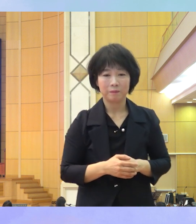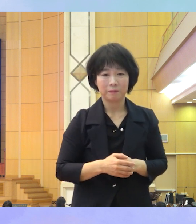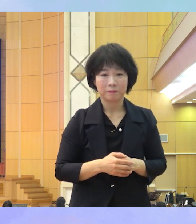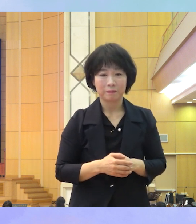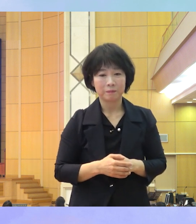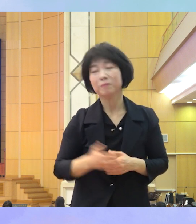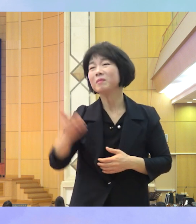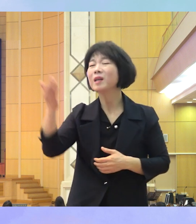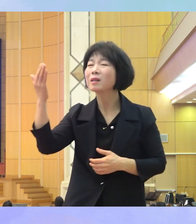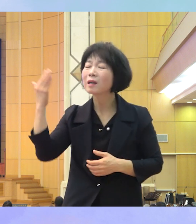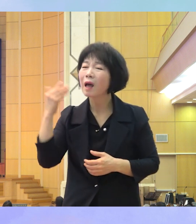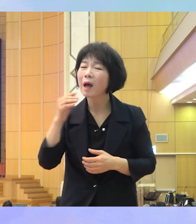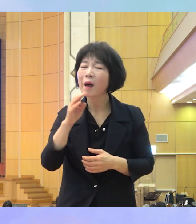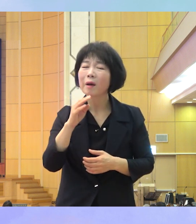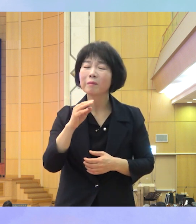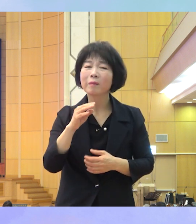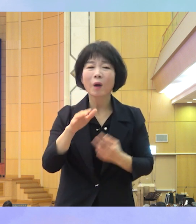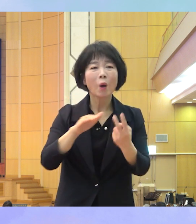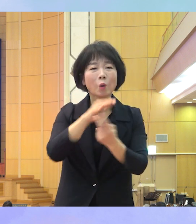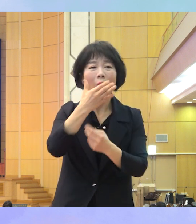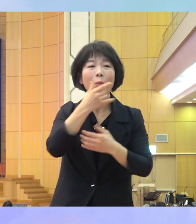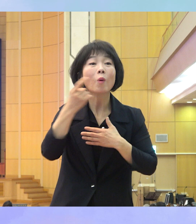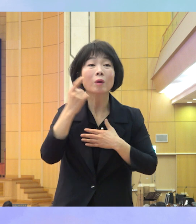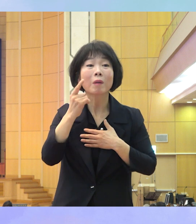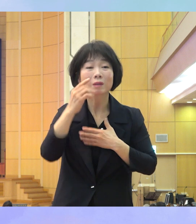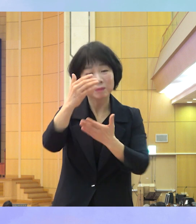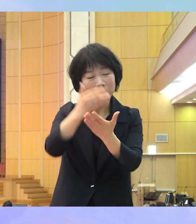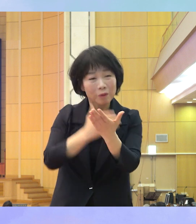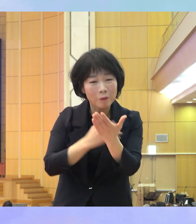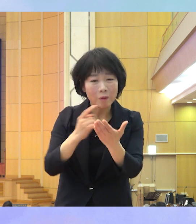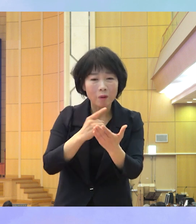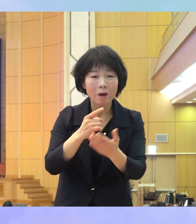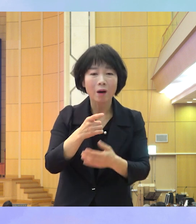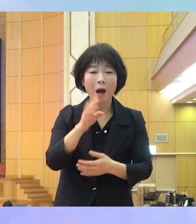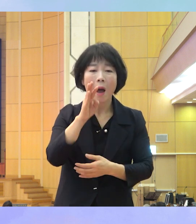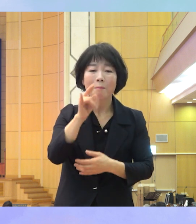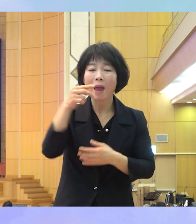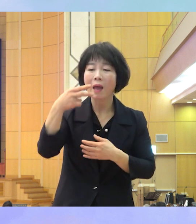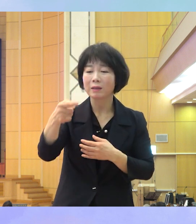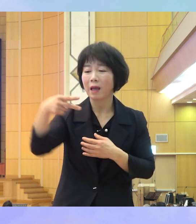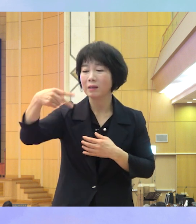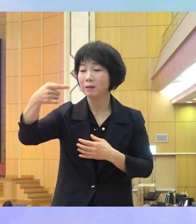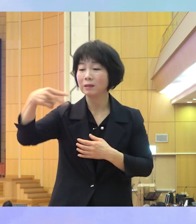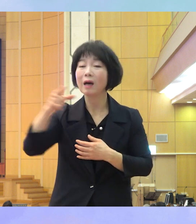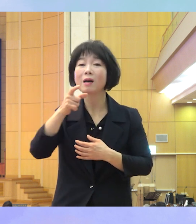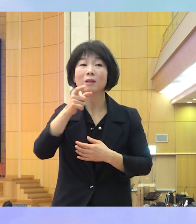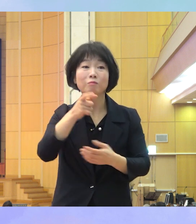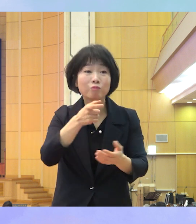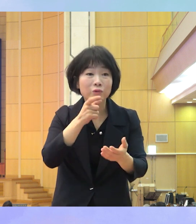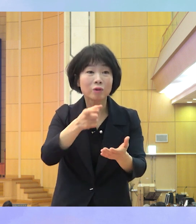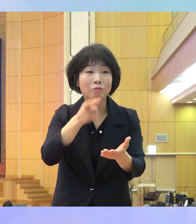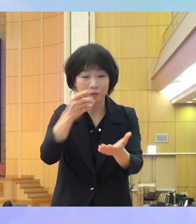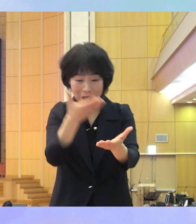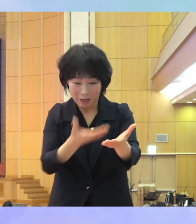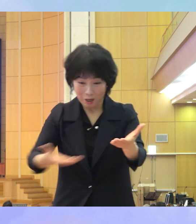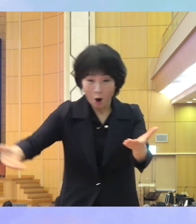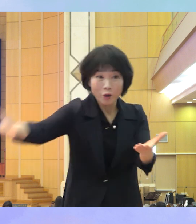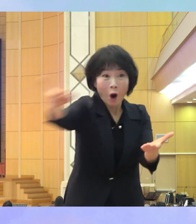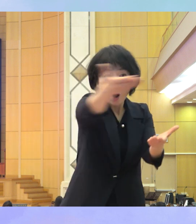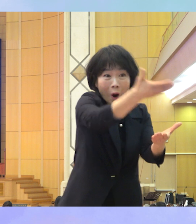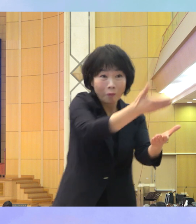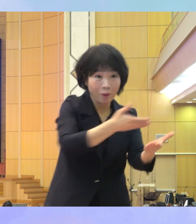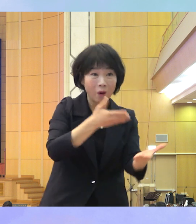베데스다 연못가에 잔잔한 연못가에 천사가 언제 내려올지도 몰라. 가끔 천사가 내려와서